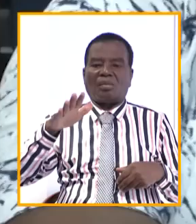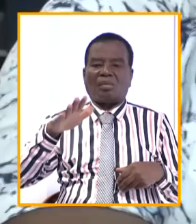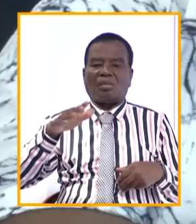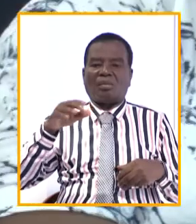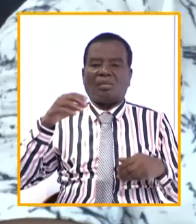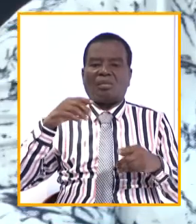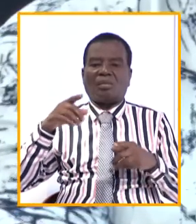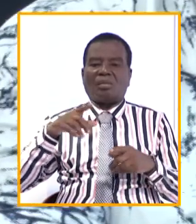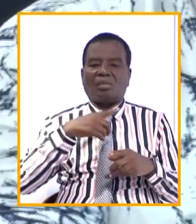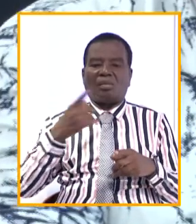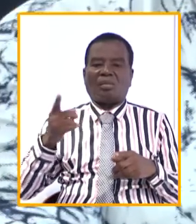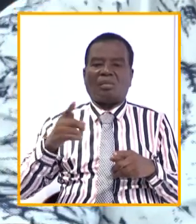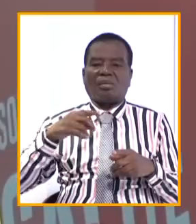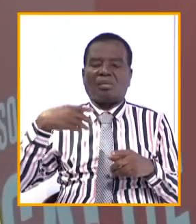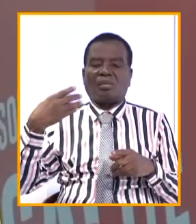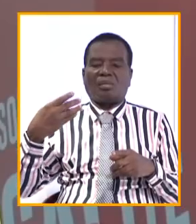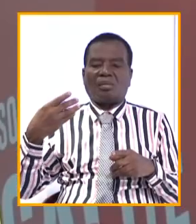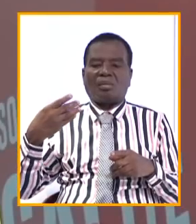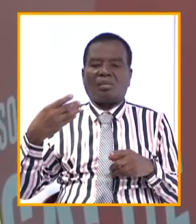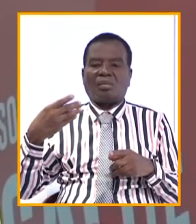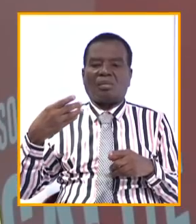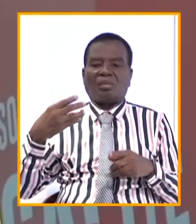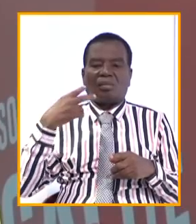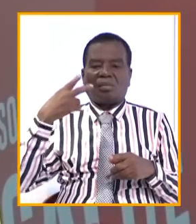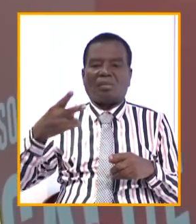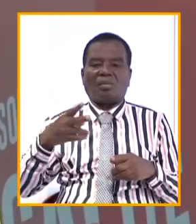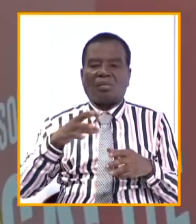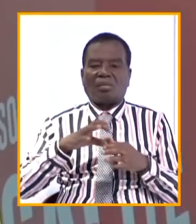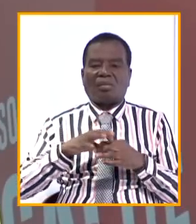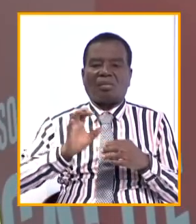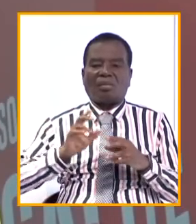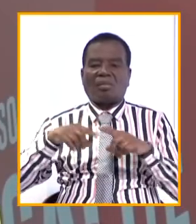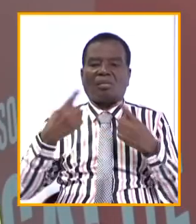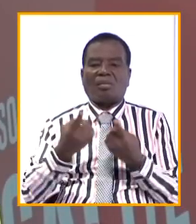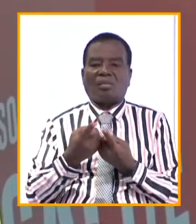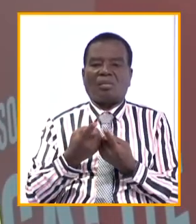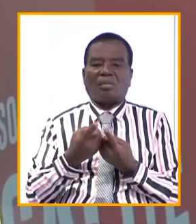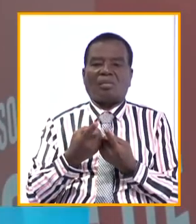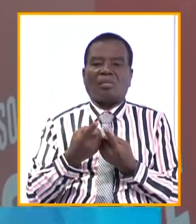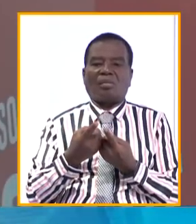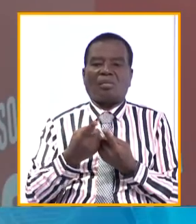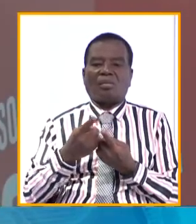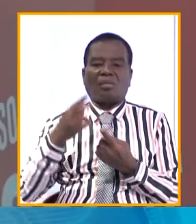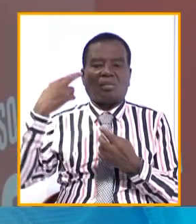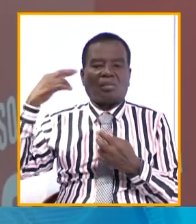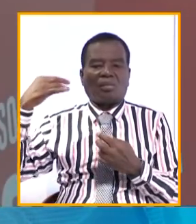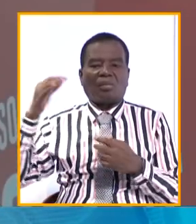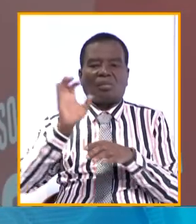ainsi leur vulnérabilité. Et la vision du PNLP est celle d'une Côte d'Ivoire